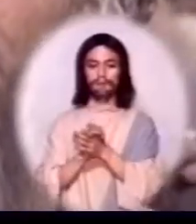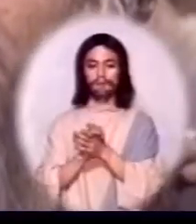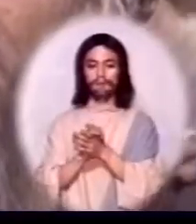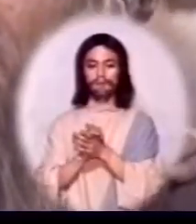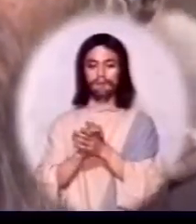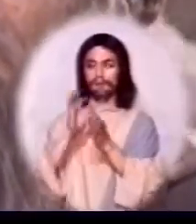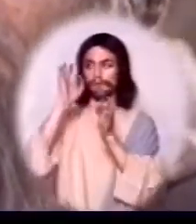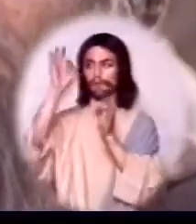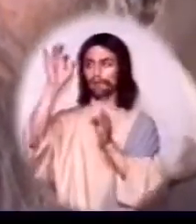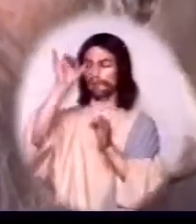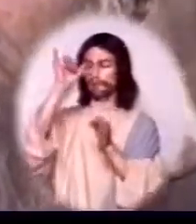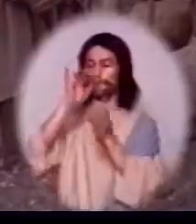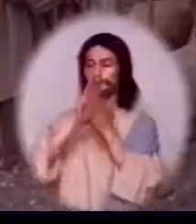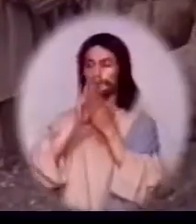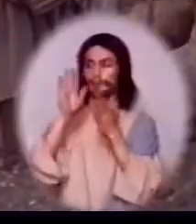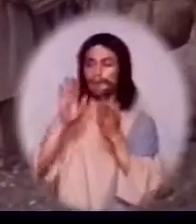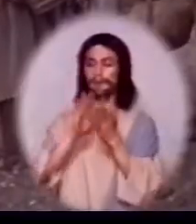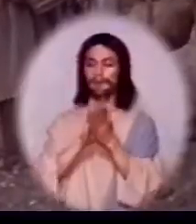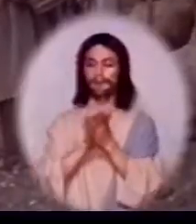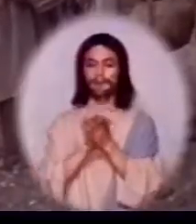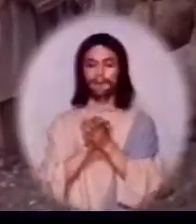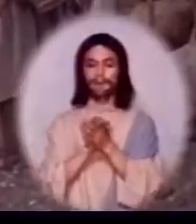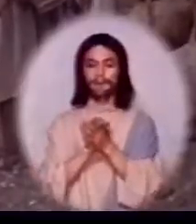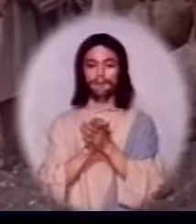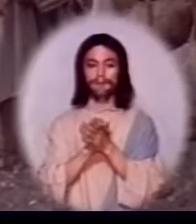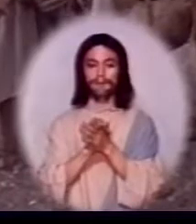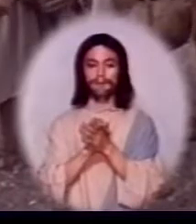볼 수 있습니다.